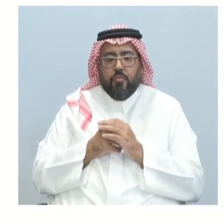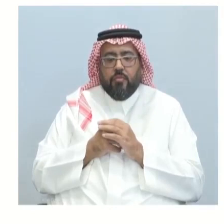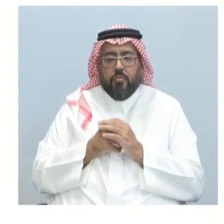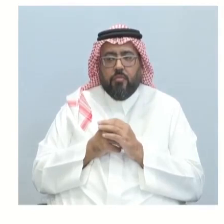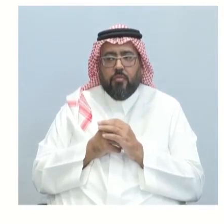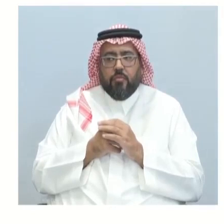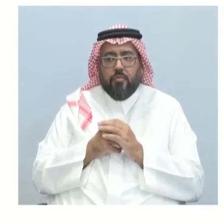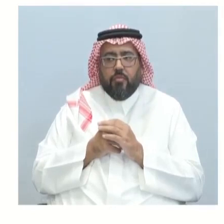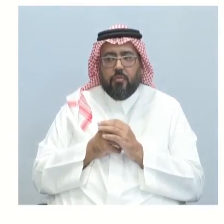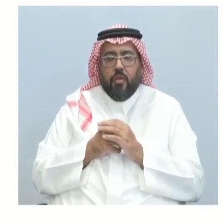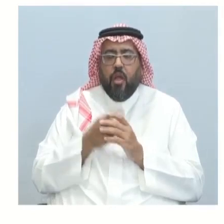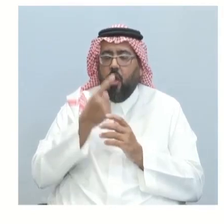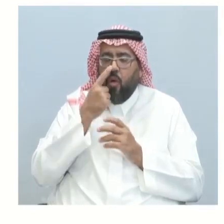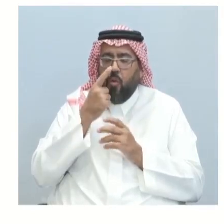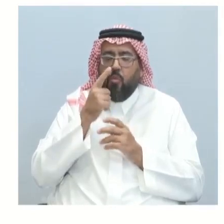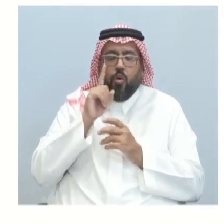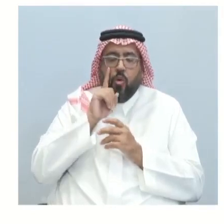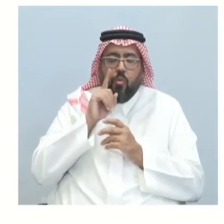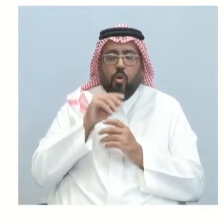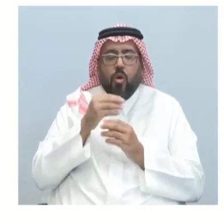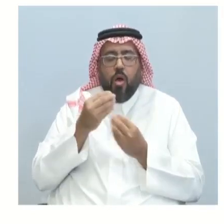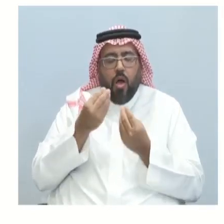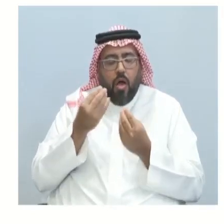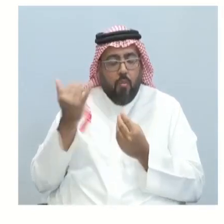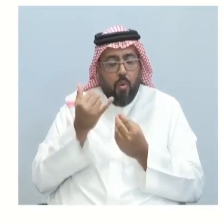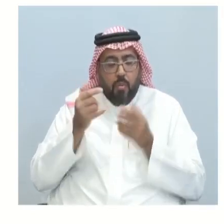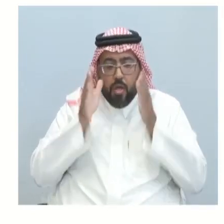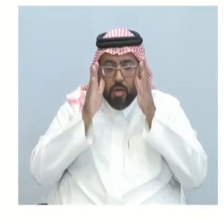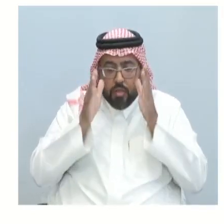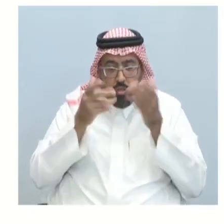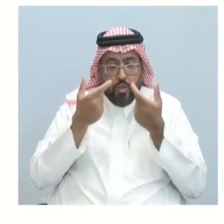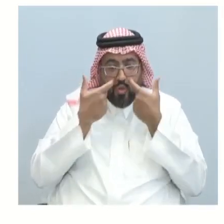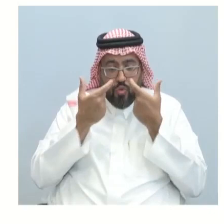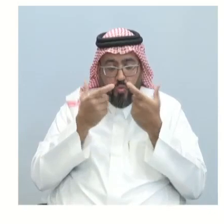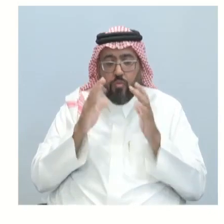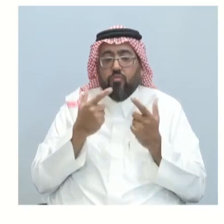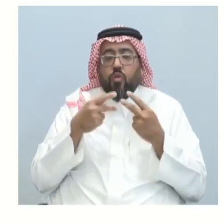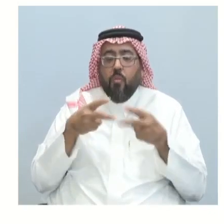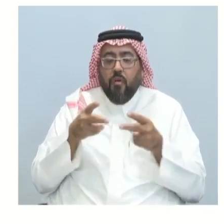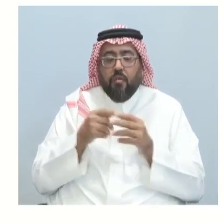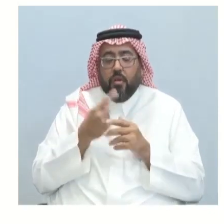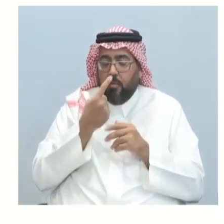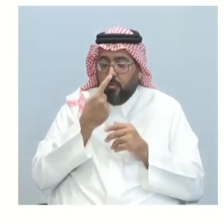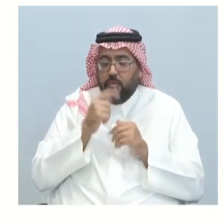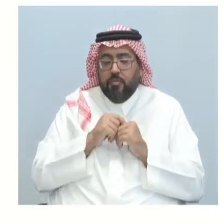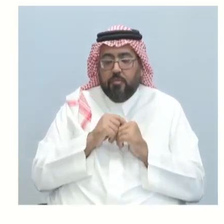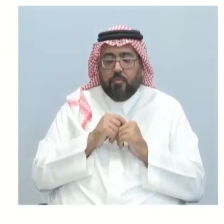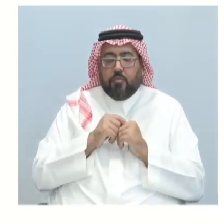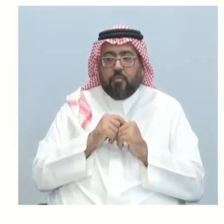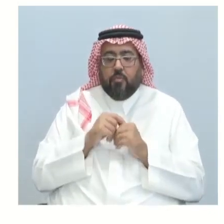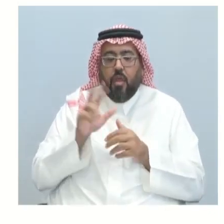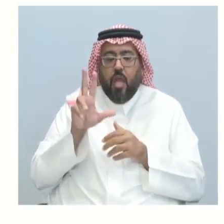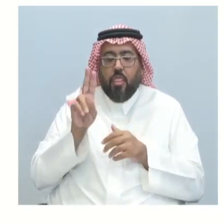لهما مطيعا لهما حريصا على ما يرضيهما طيب